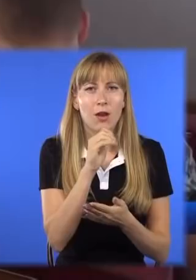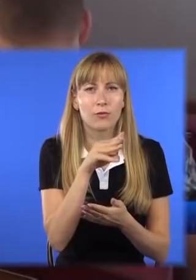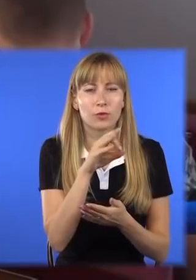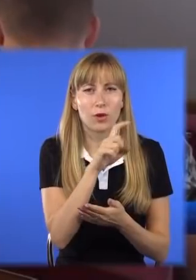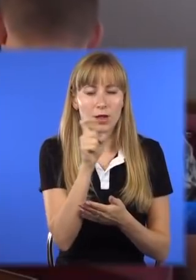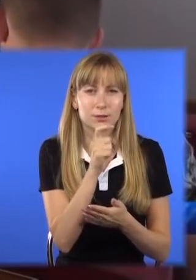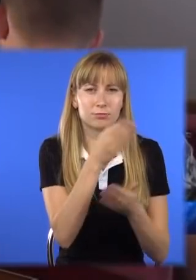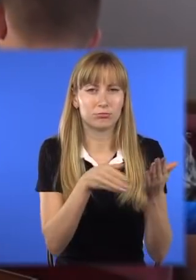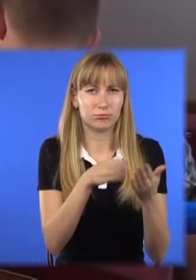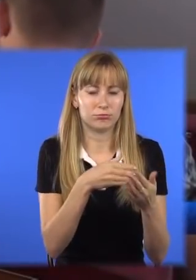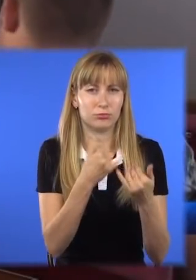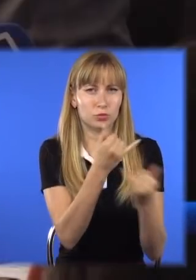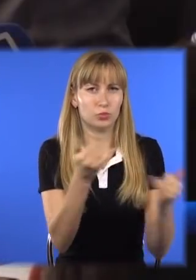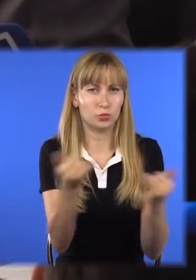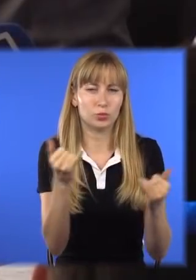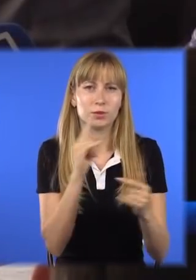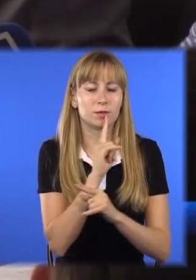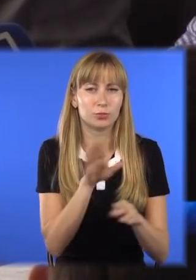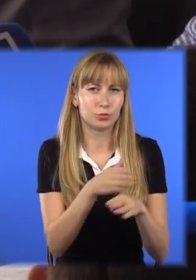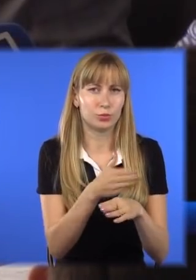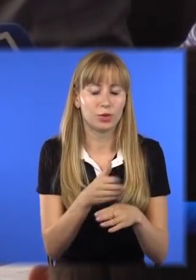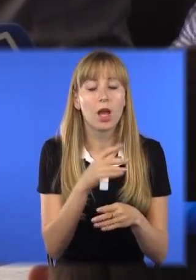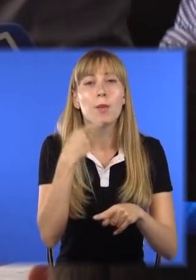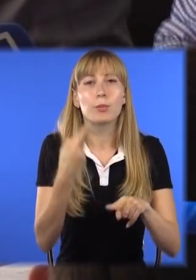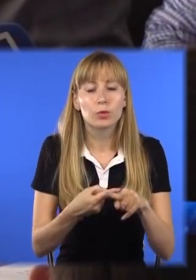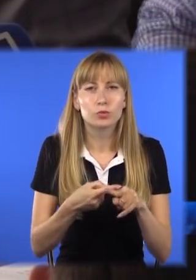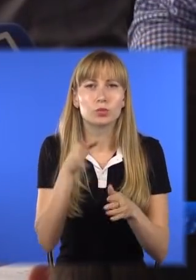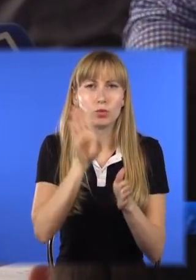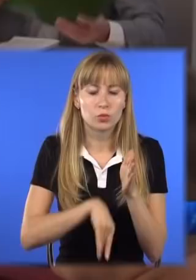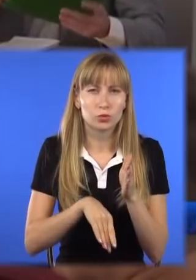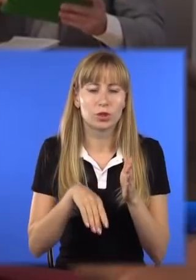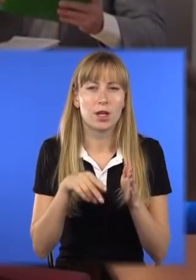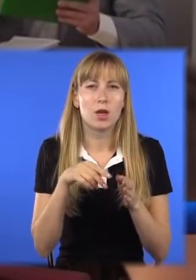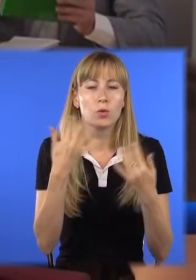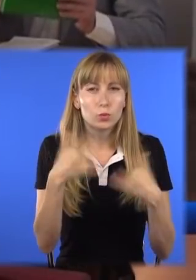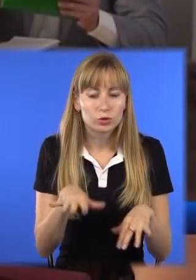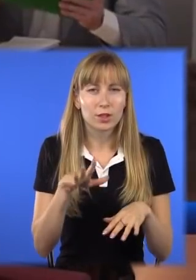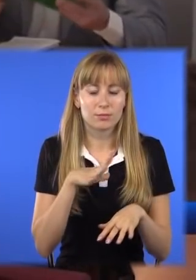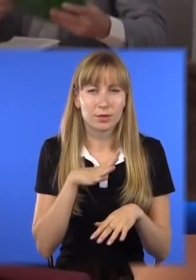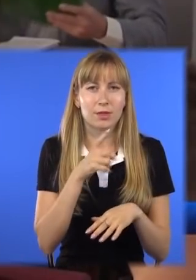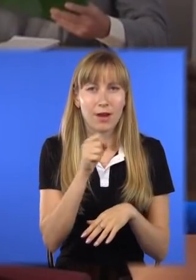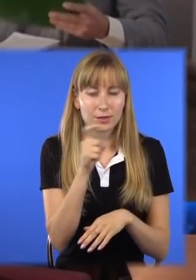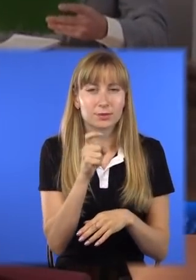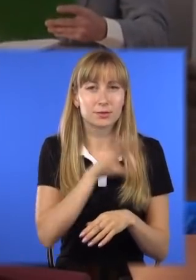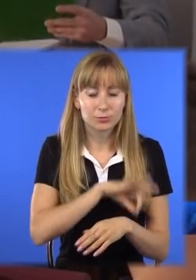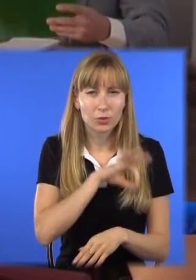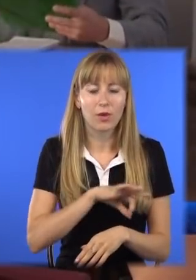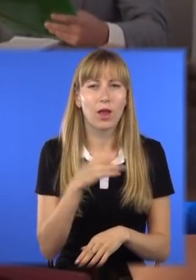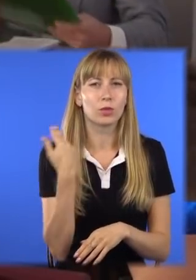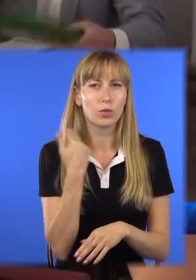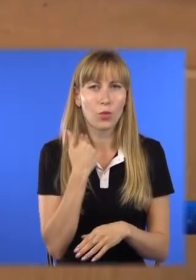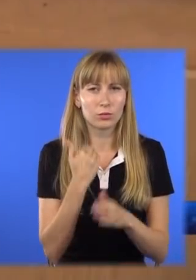Крім того, ситуацію ускладнюють борги населення за вже спожиті ресурси. Про це заявили на засіданні постійної комісії